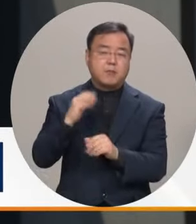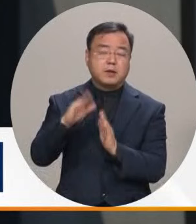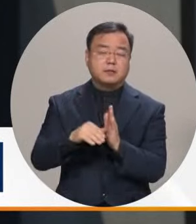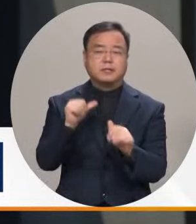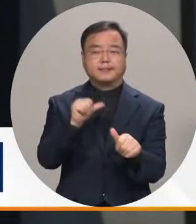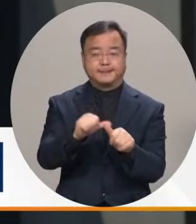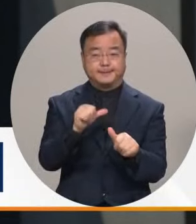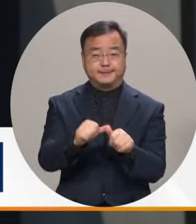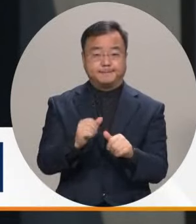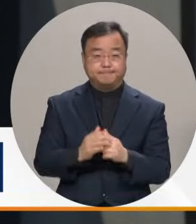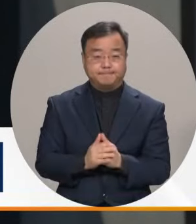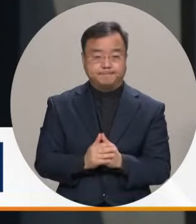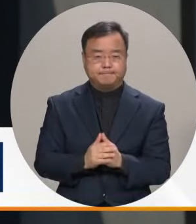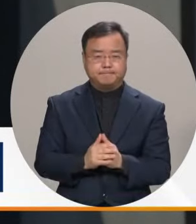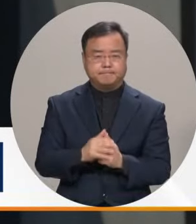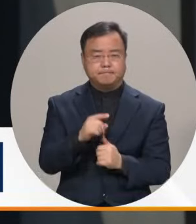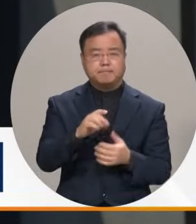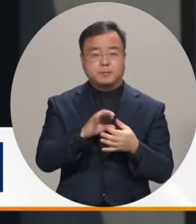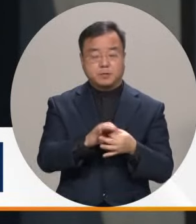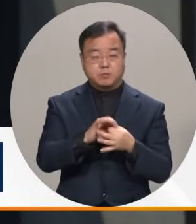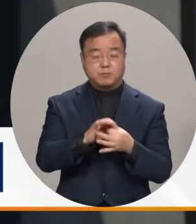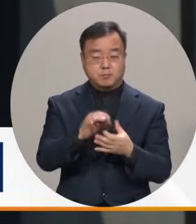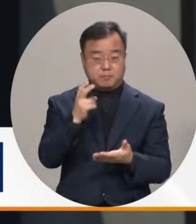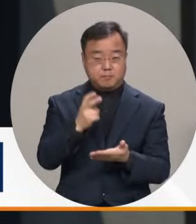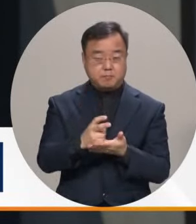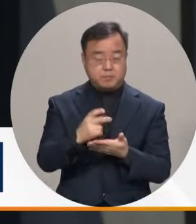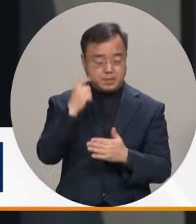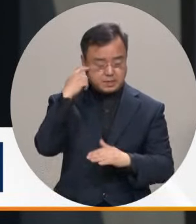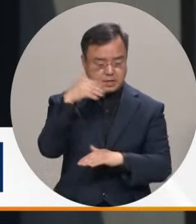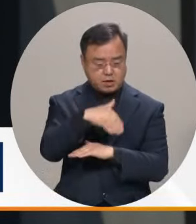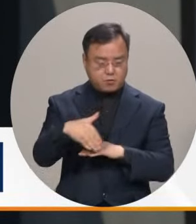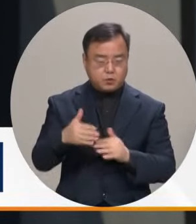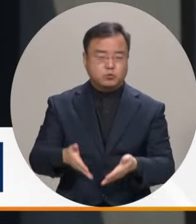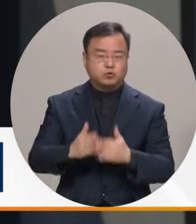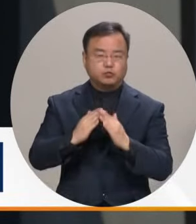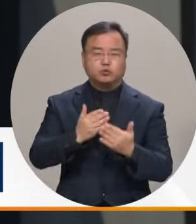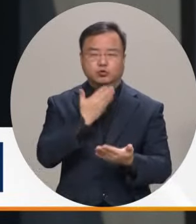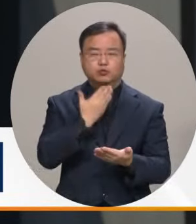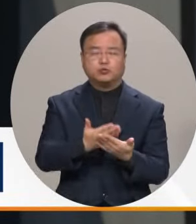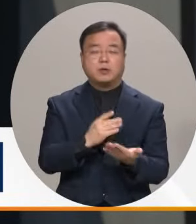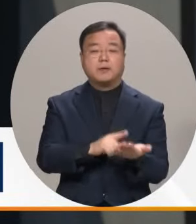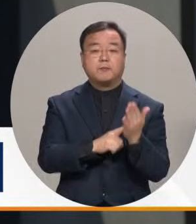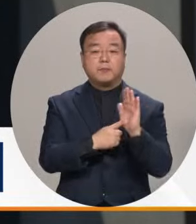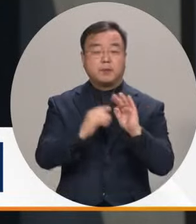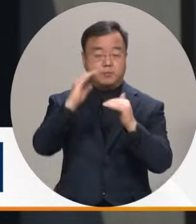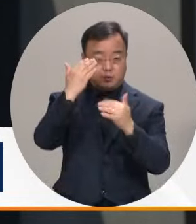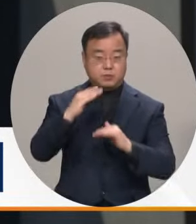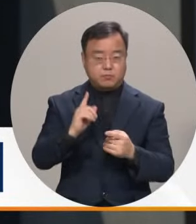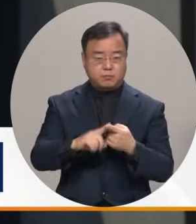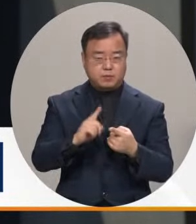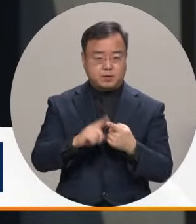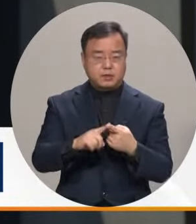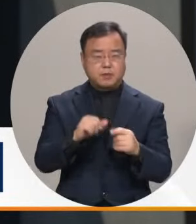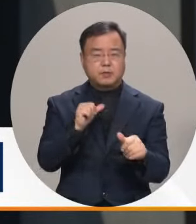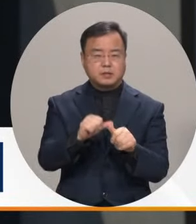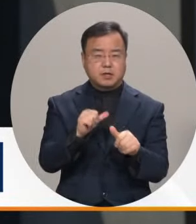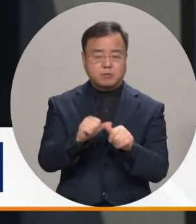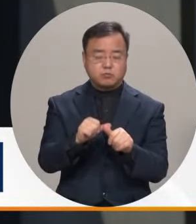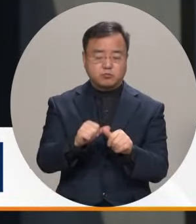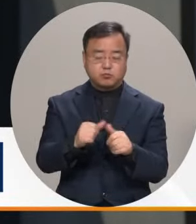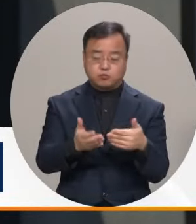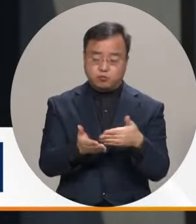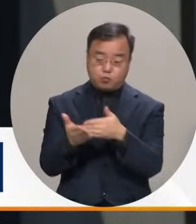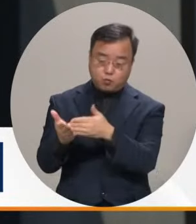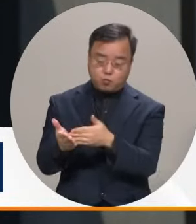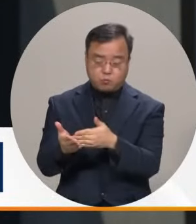청년 정책 관련 법정 계획 수립 주요 정책 발표 등에 대한 정책 부서의 자문 요청 시 정책